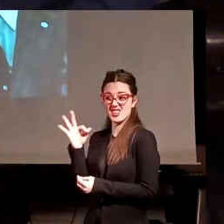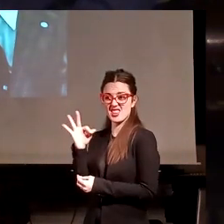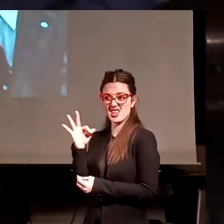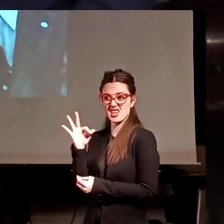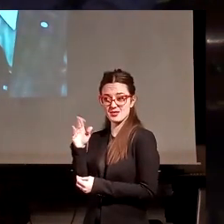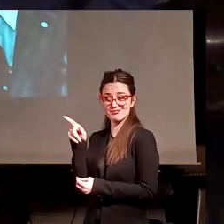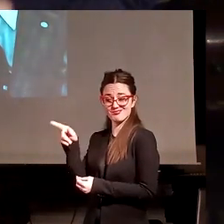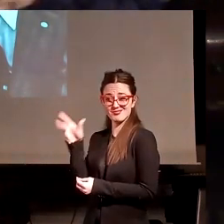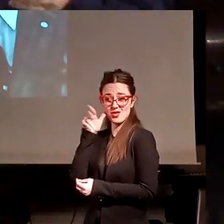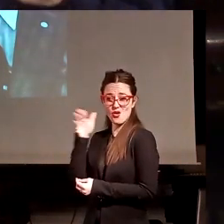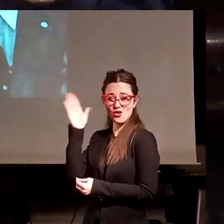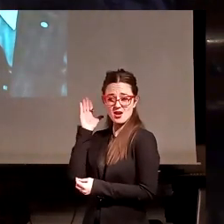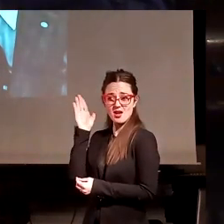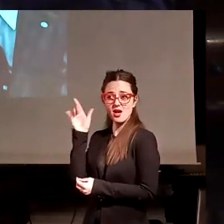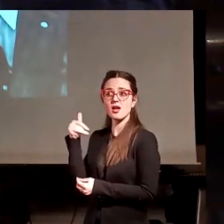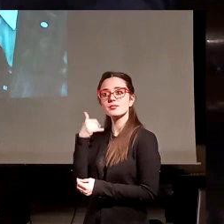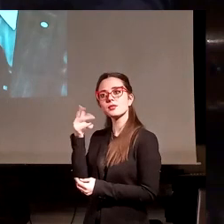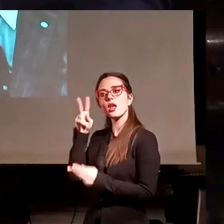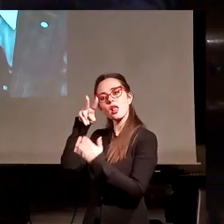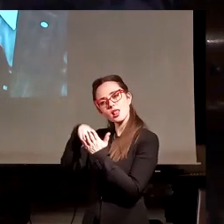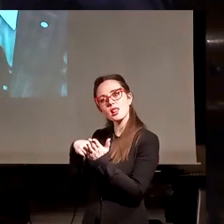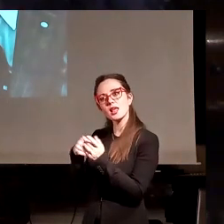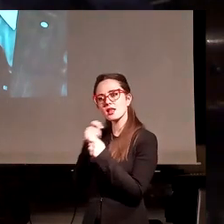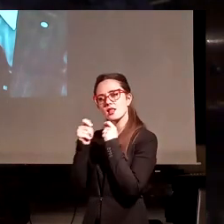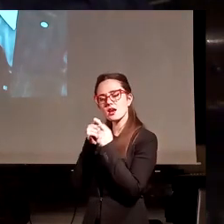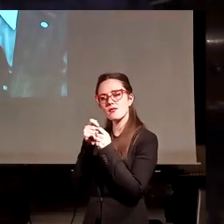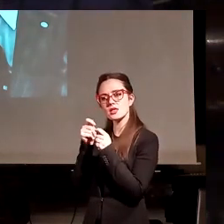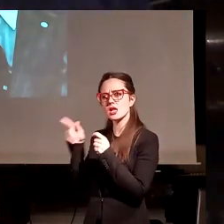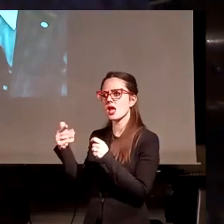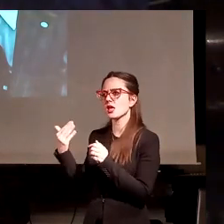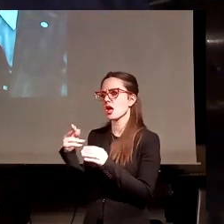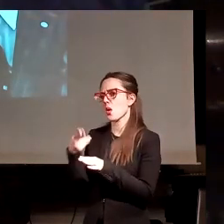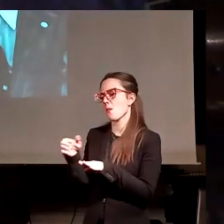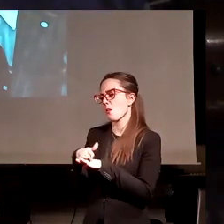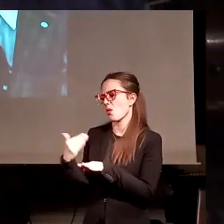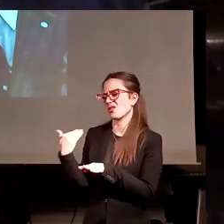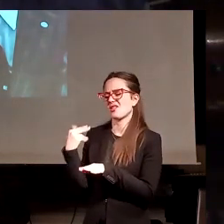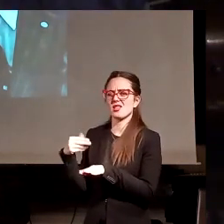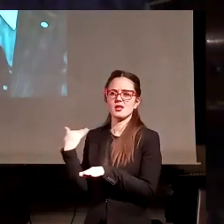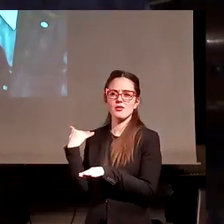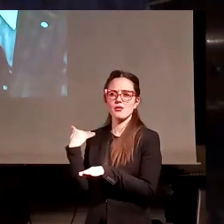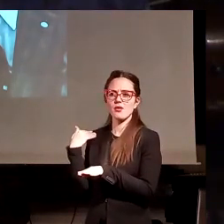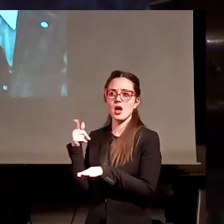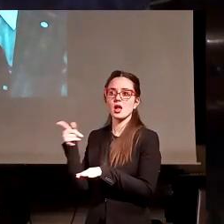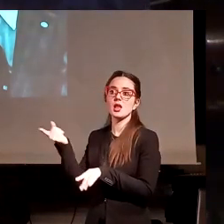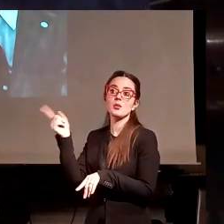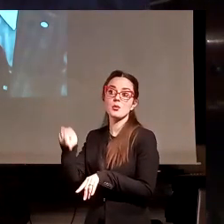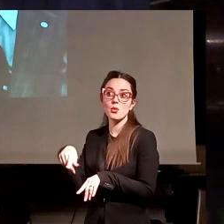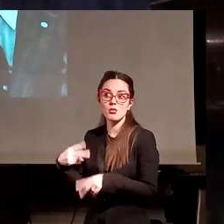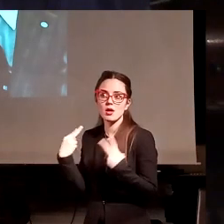di recente ho letto una sua intervista rai morta pochi anni fa e ha avuto anche lei una